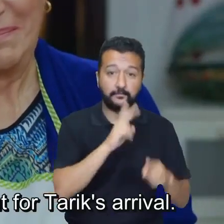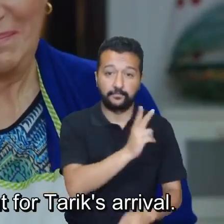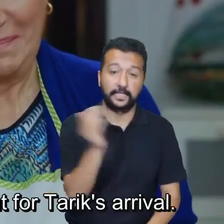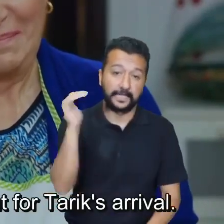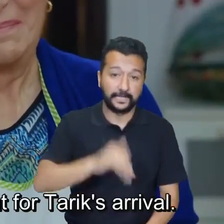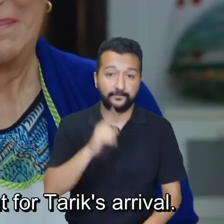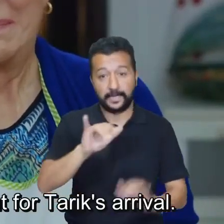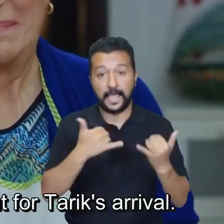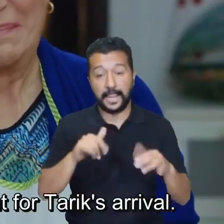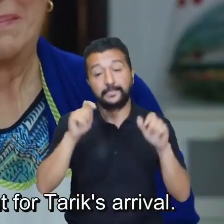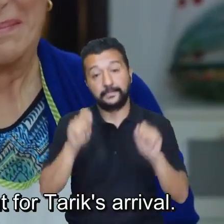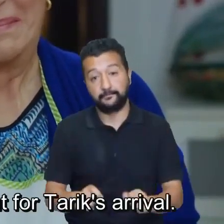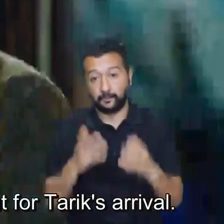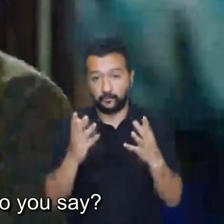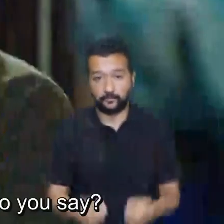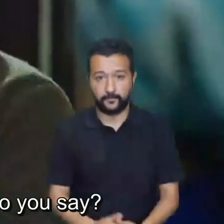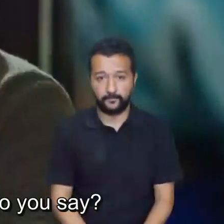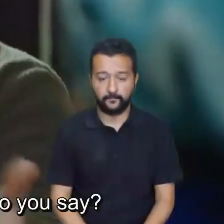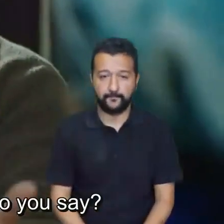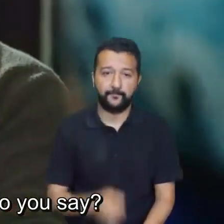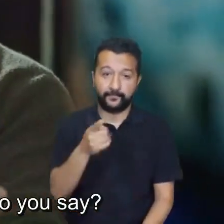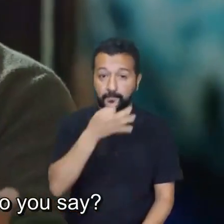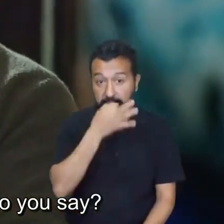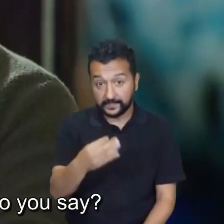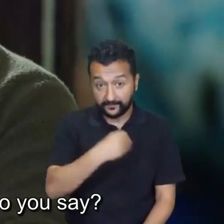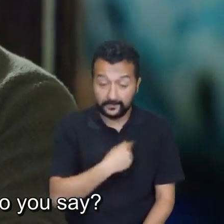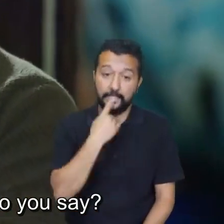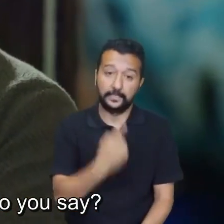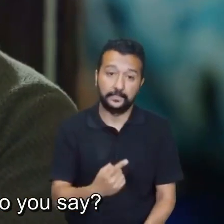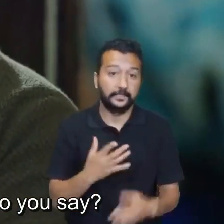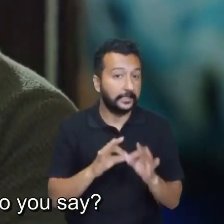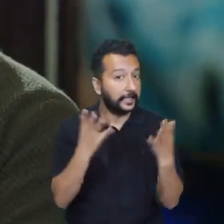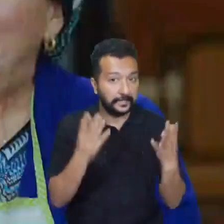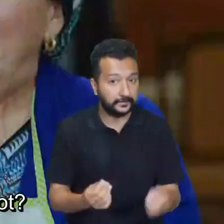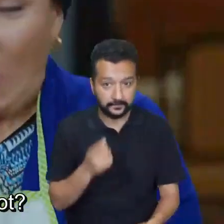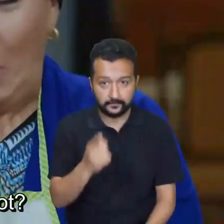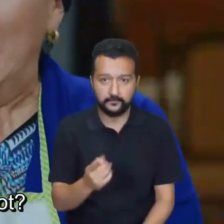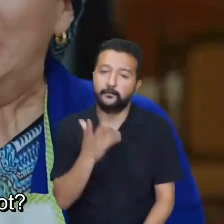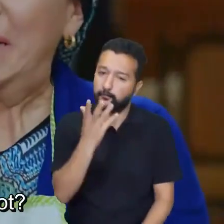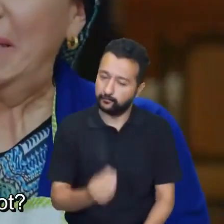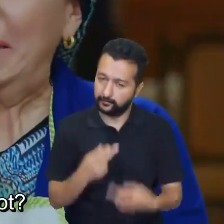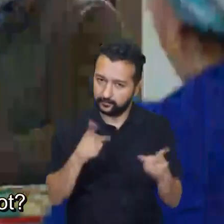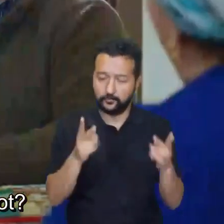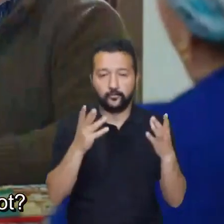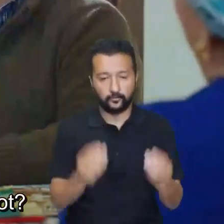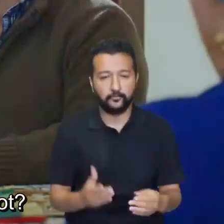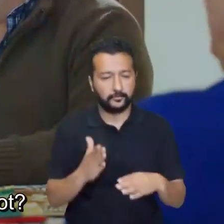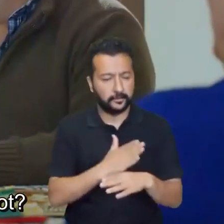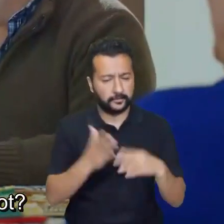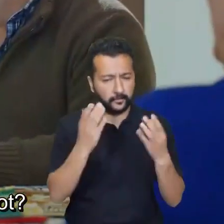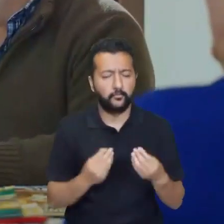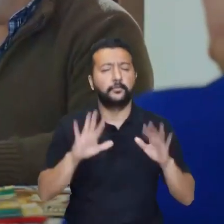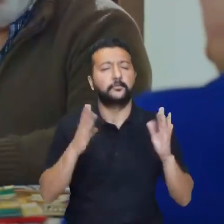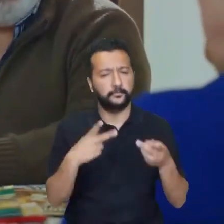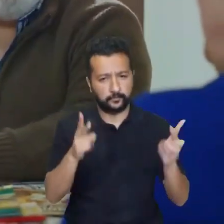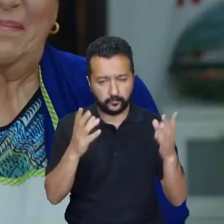gelişine de bir eğlence tertip etmiş oluruz. Hani izin verirsen tabii. Ne dersin? Olur elbet. Neden